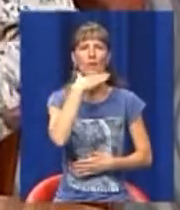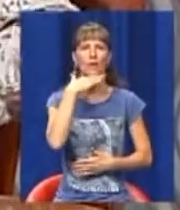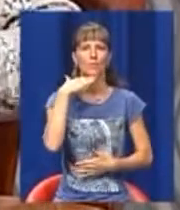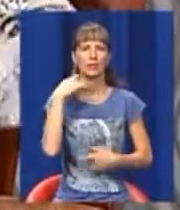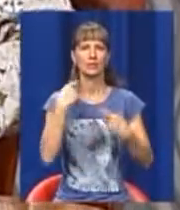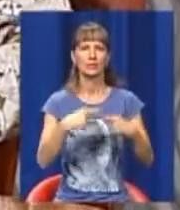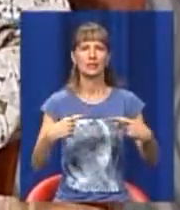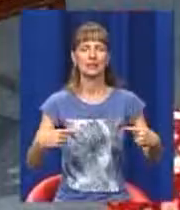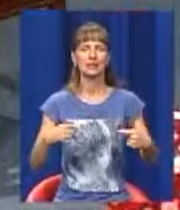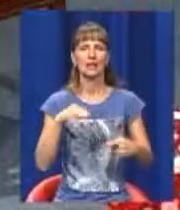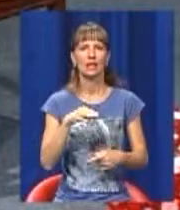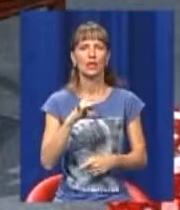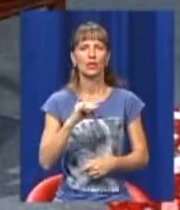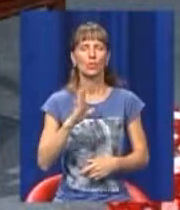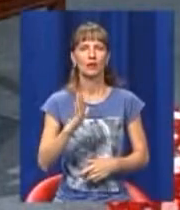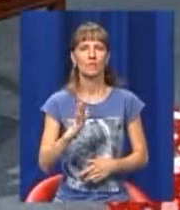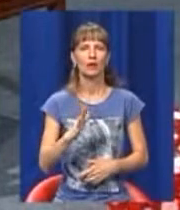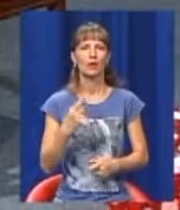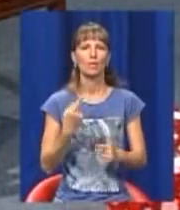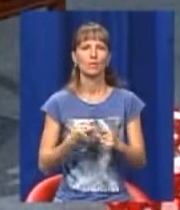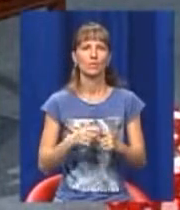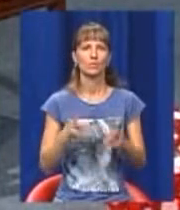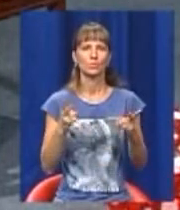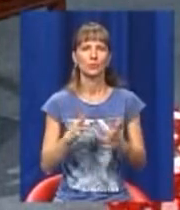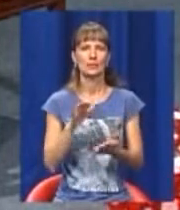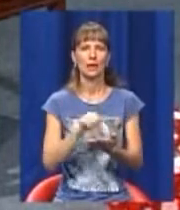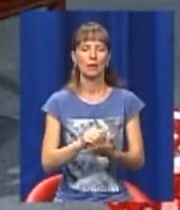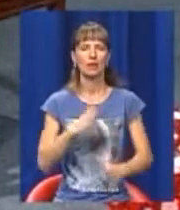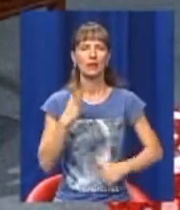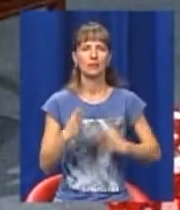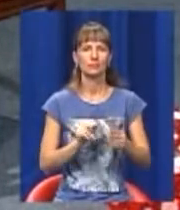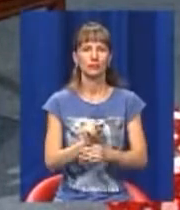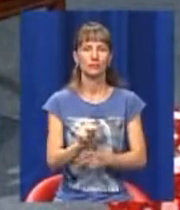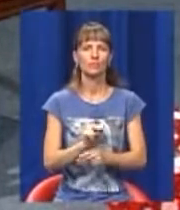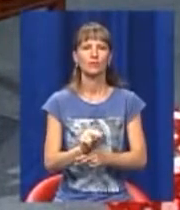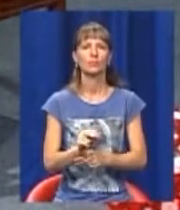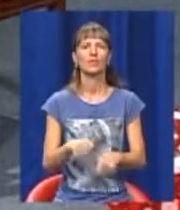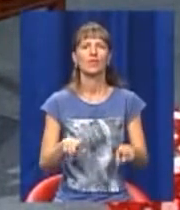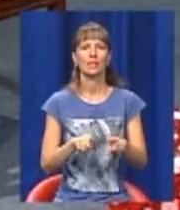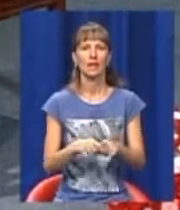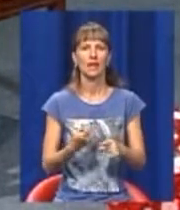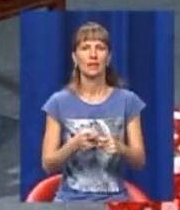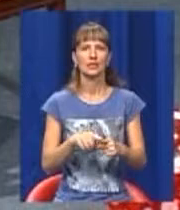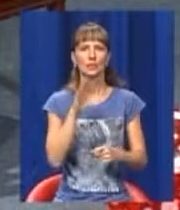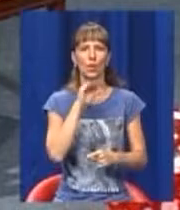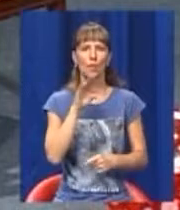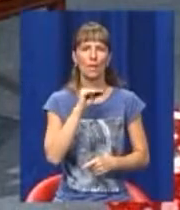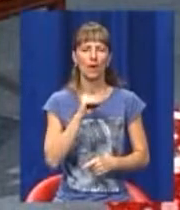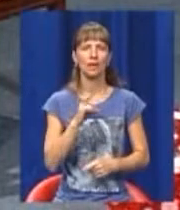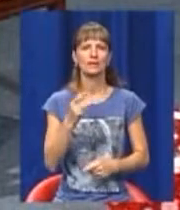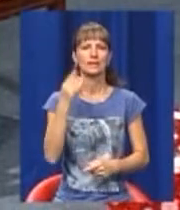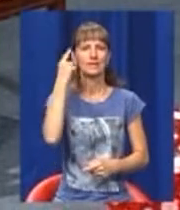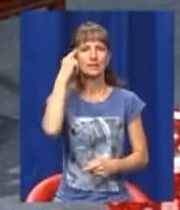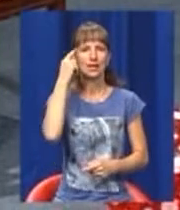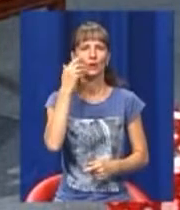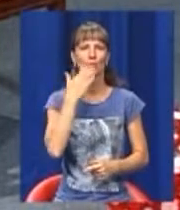багато-багато різних трюків, ну, тому саме потрібно займатися з ним дресируванням. А також ця собака, ну, наскільки я